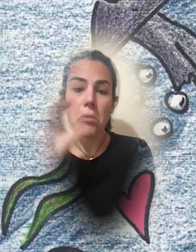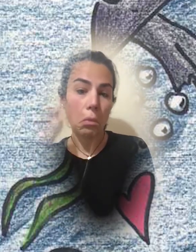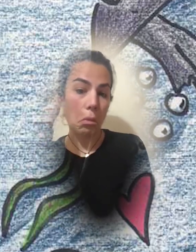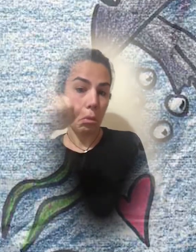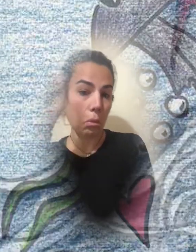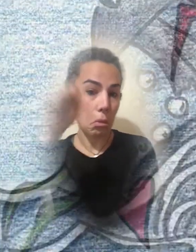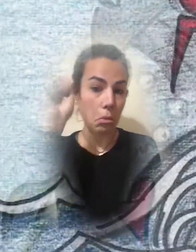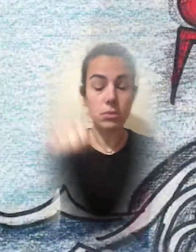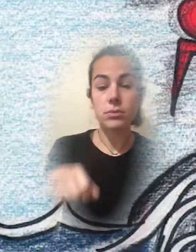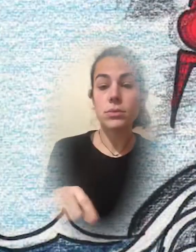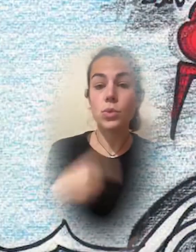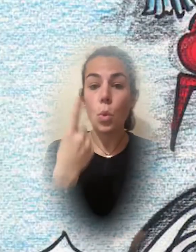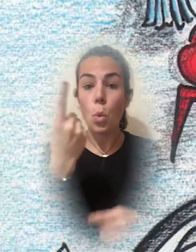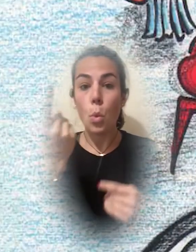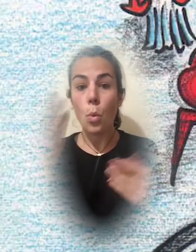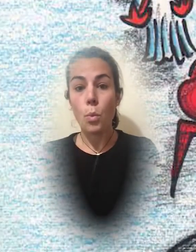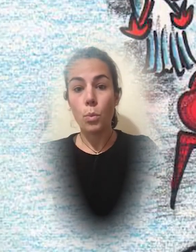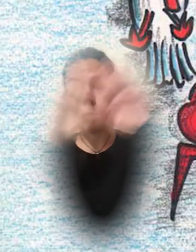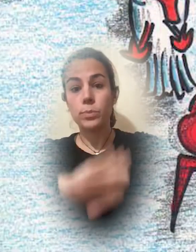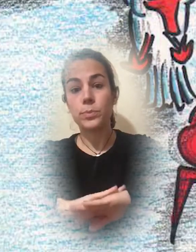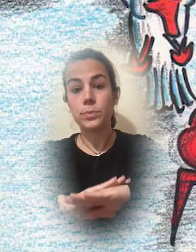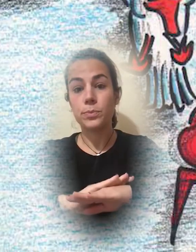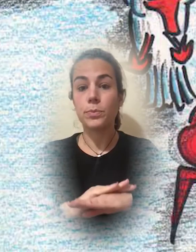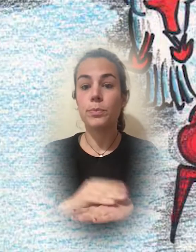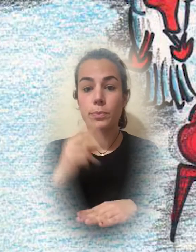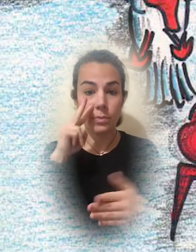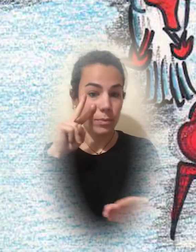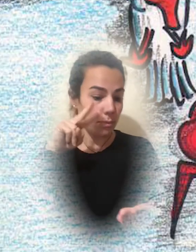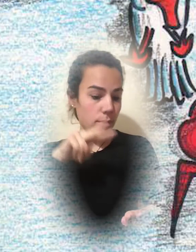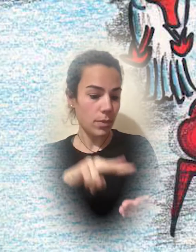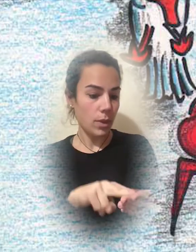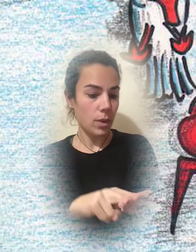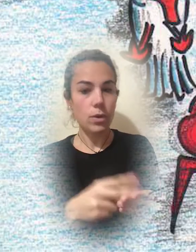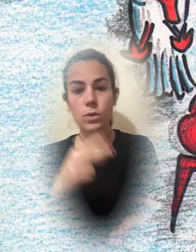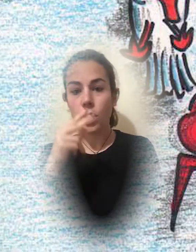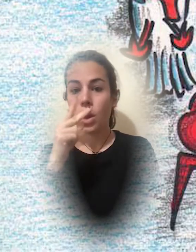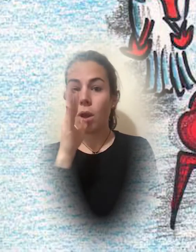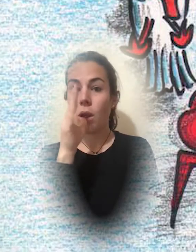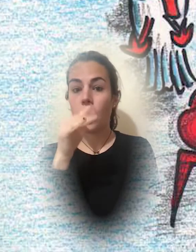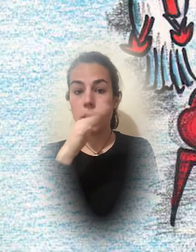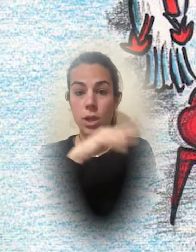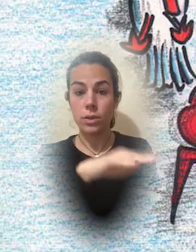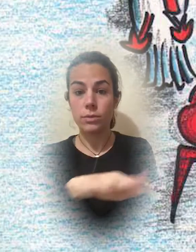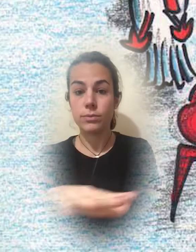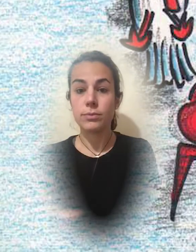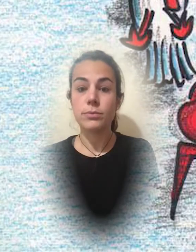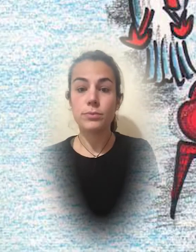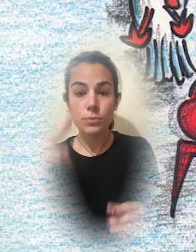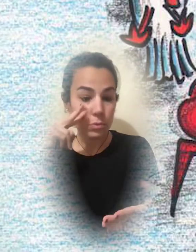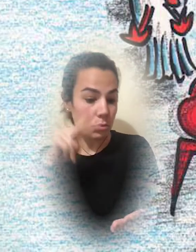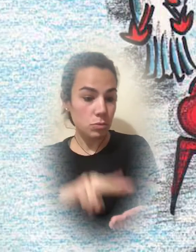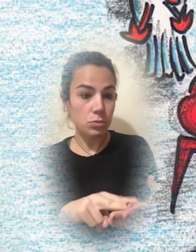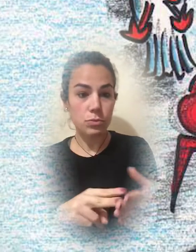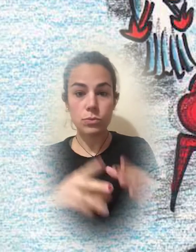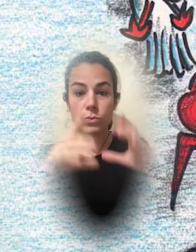però ell no els hi feia cas. Fins que un vespre va mirar-se a l'aigua i